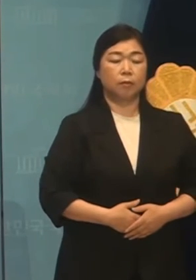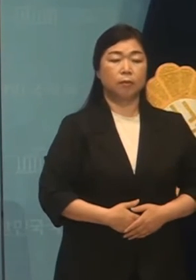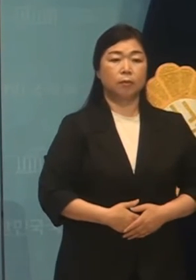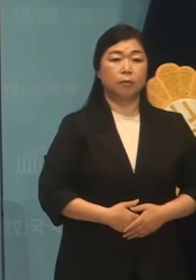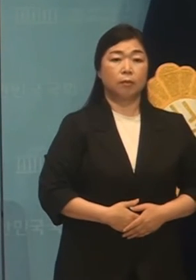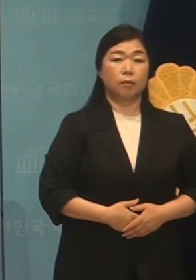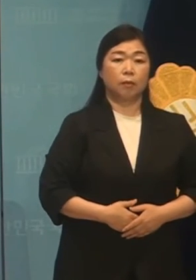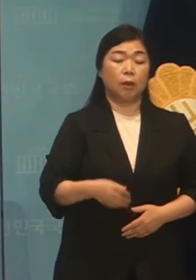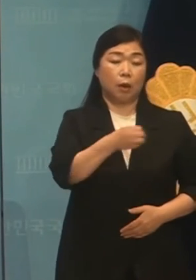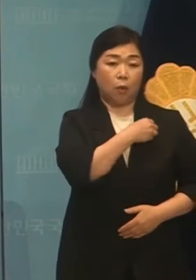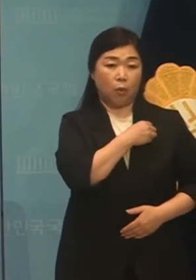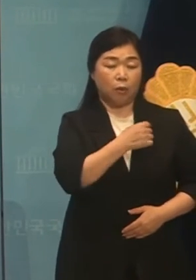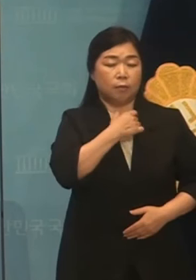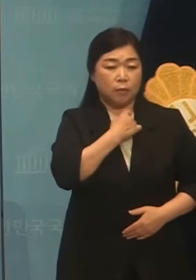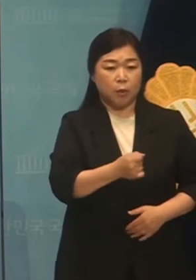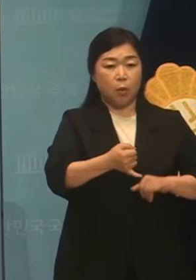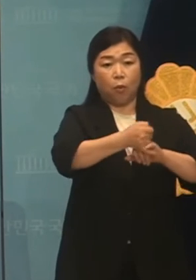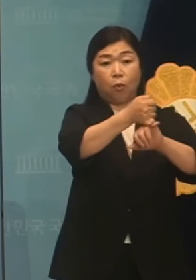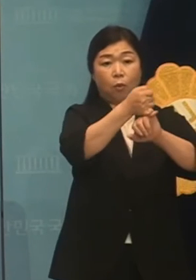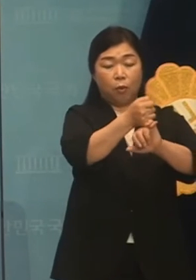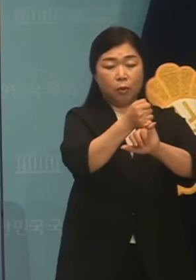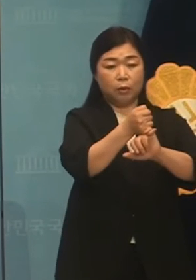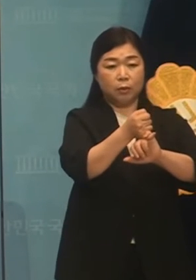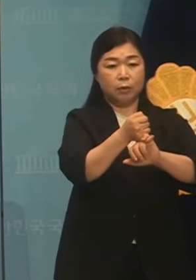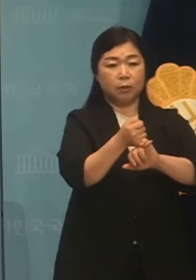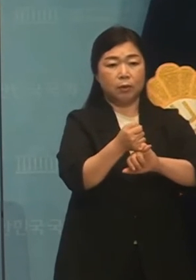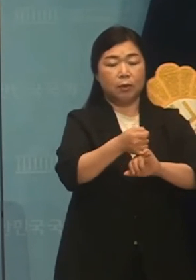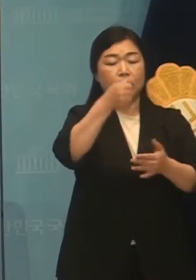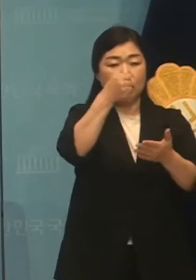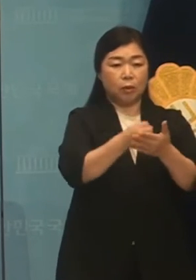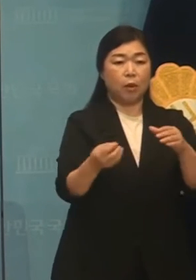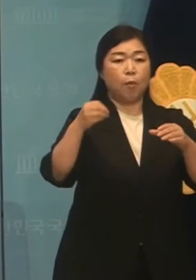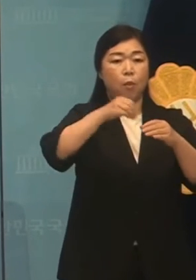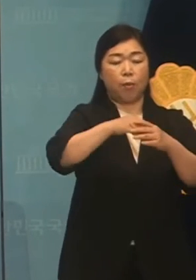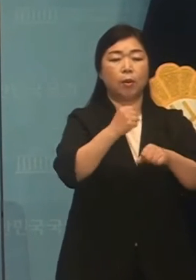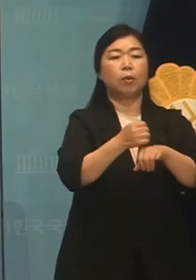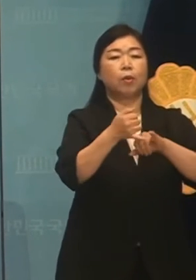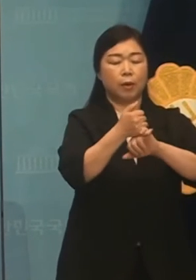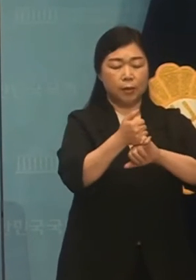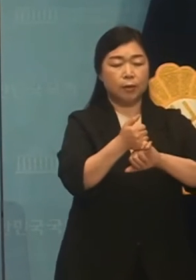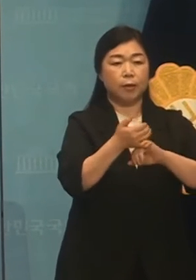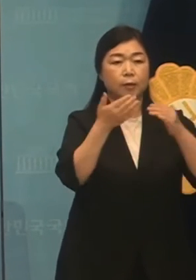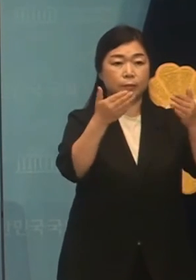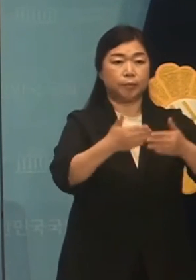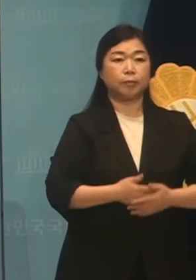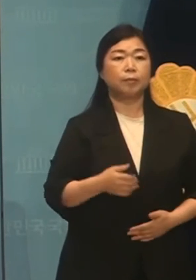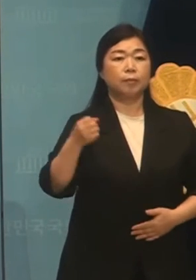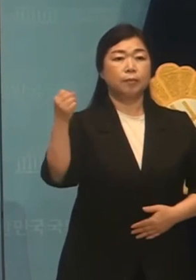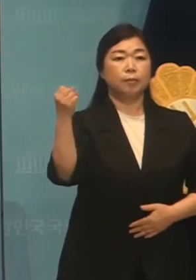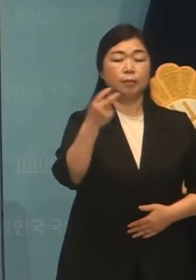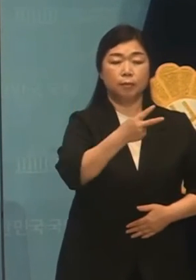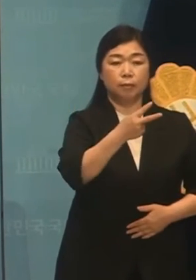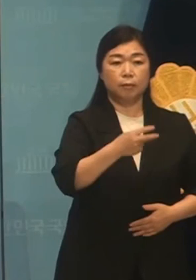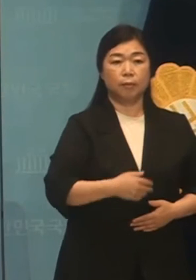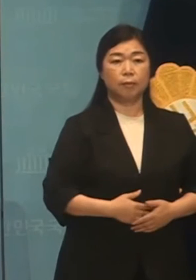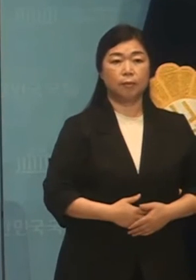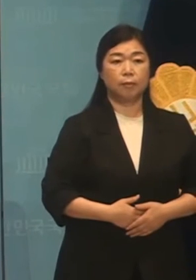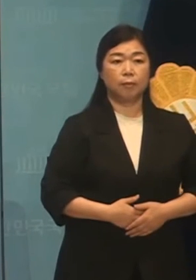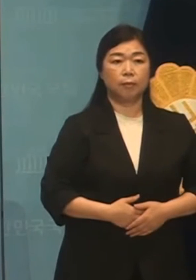당원 의사는 반드시 당의 의사결정에 반영되도록 하겠습니다. 그리고